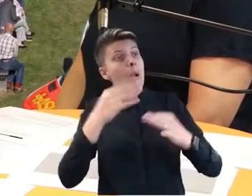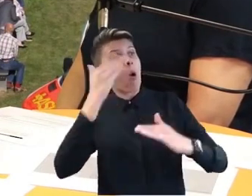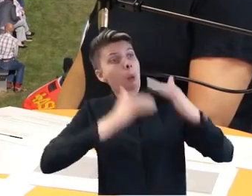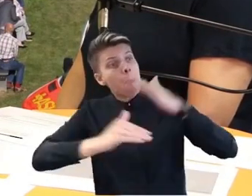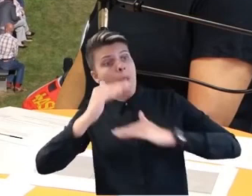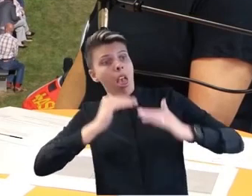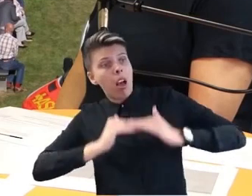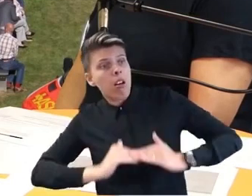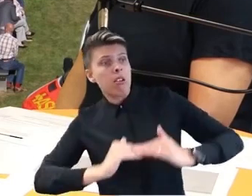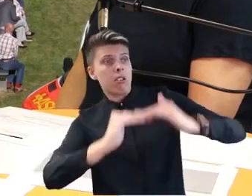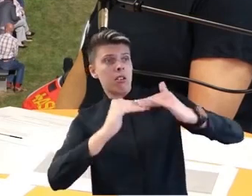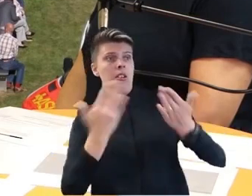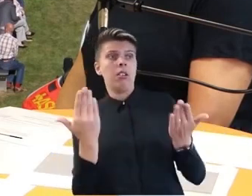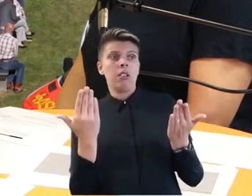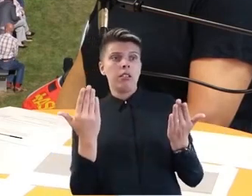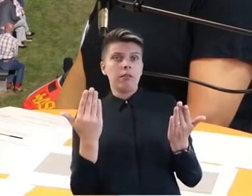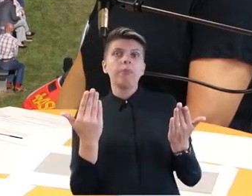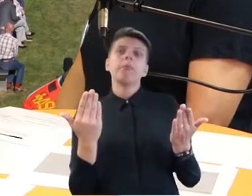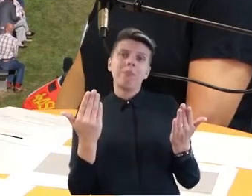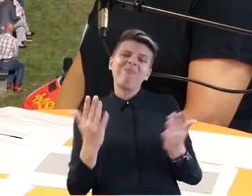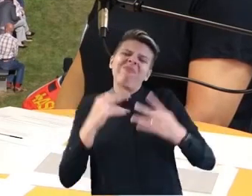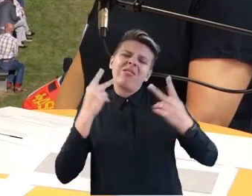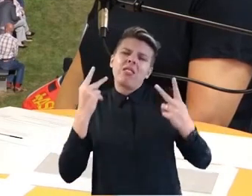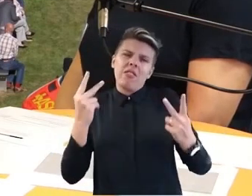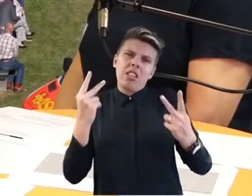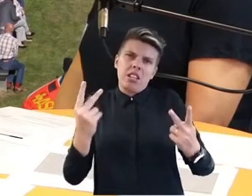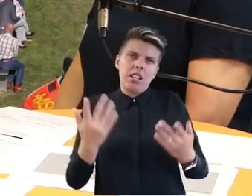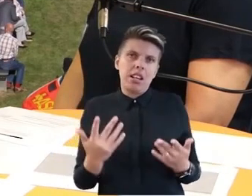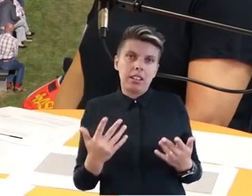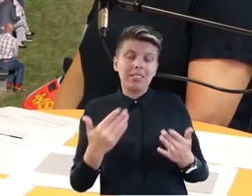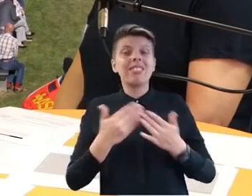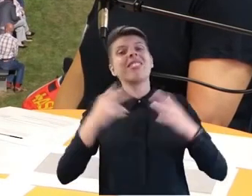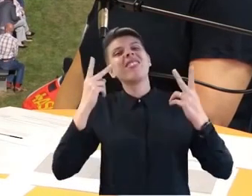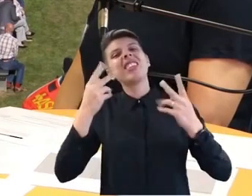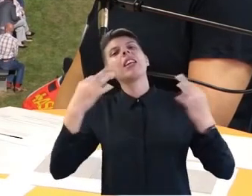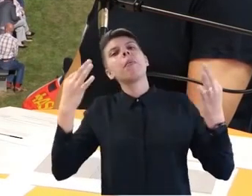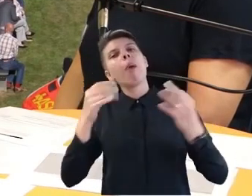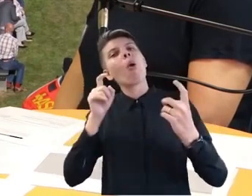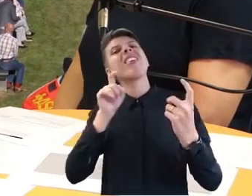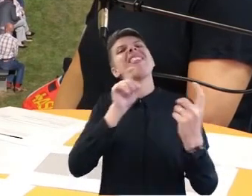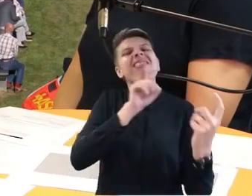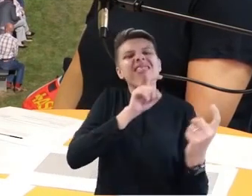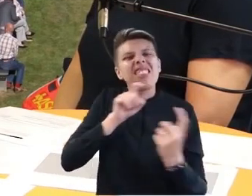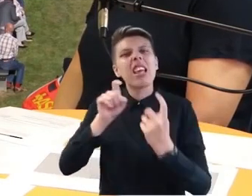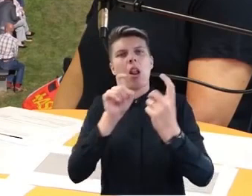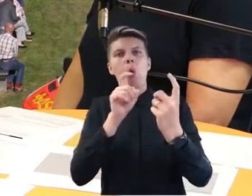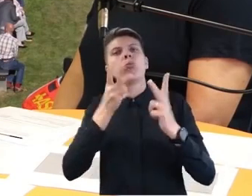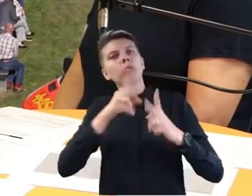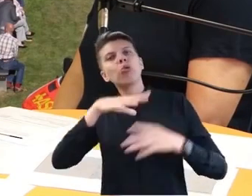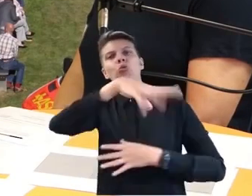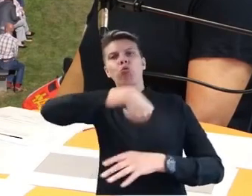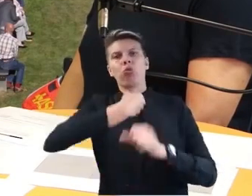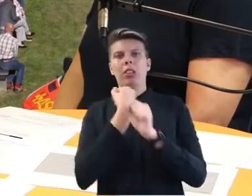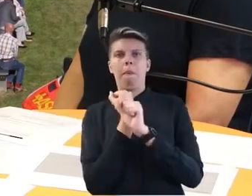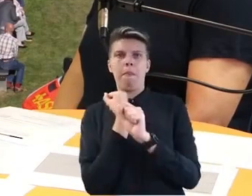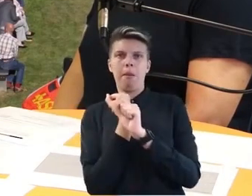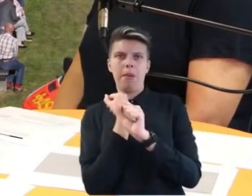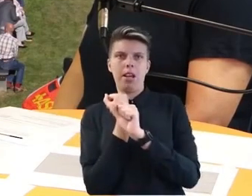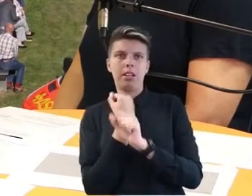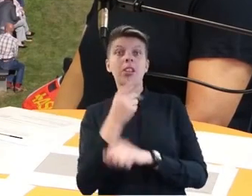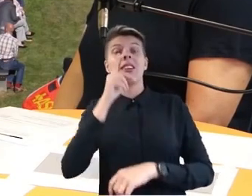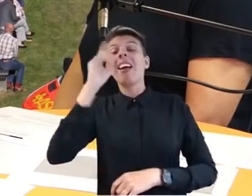und ja so gesehen eben in einen dialog zu kommen weil warnung ist natürlich einerseits